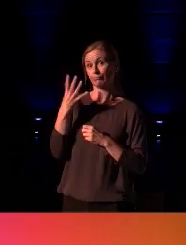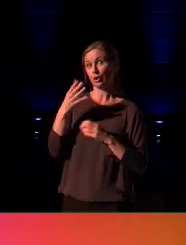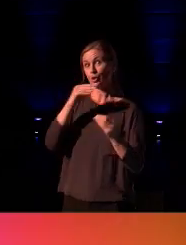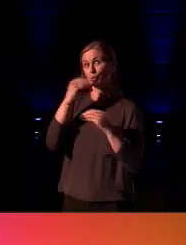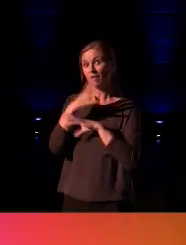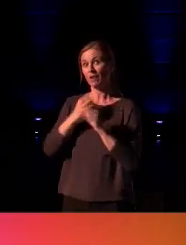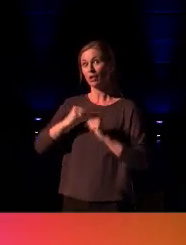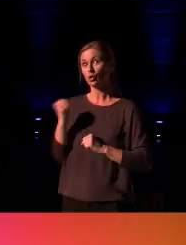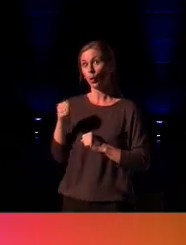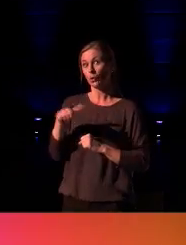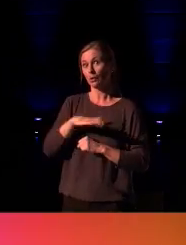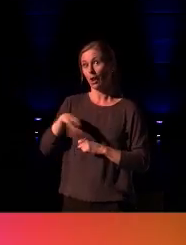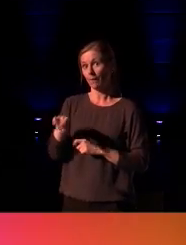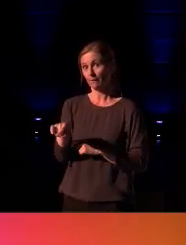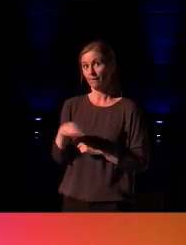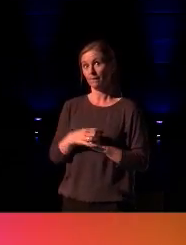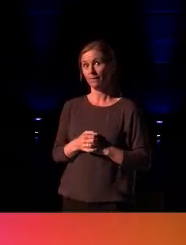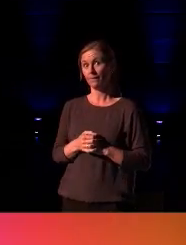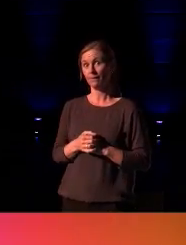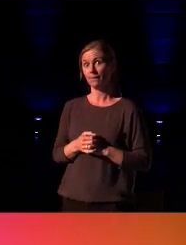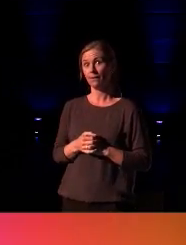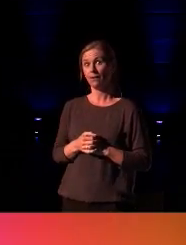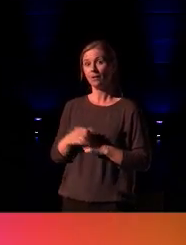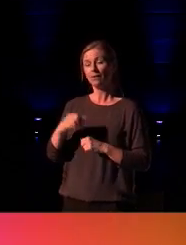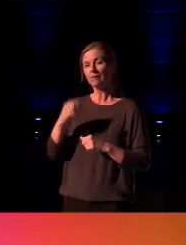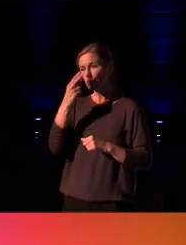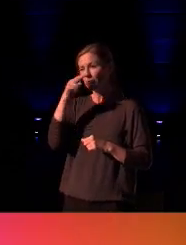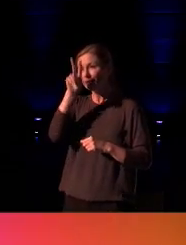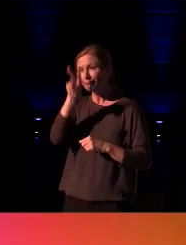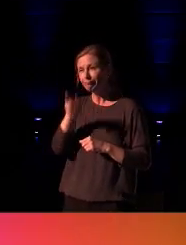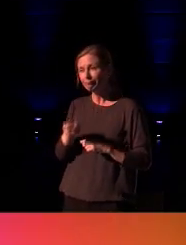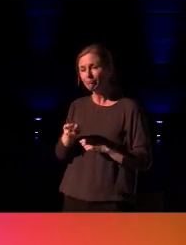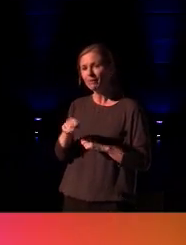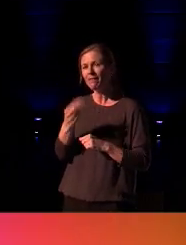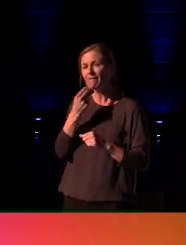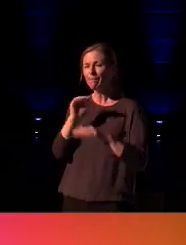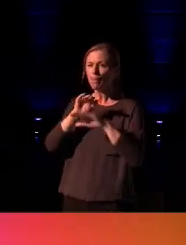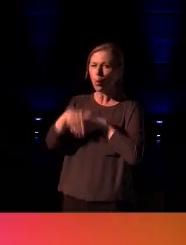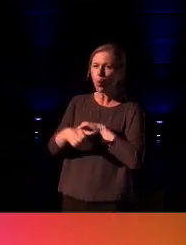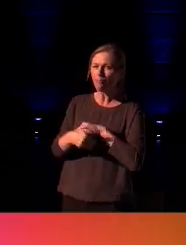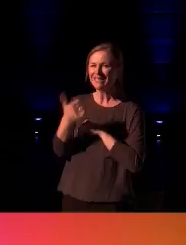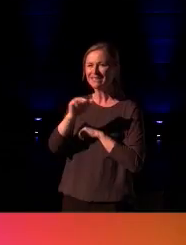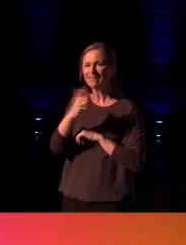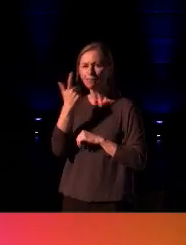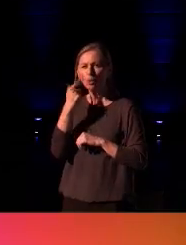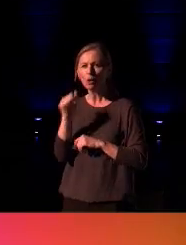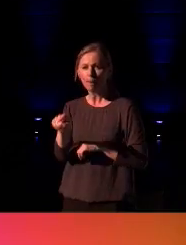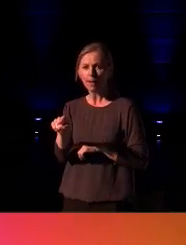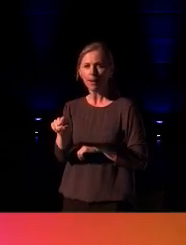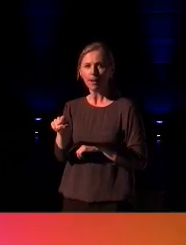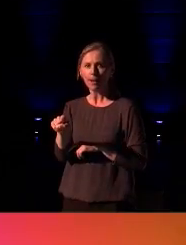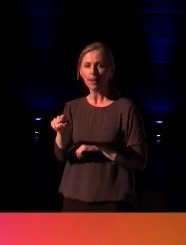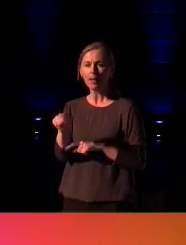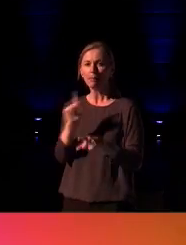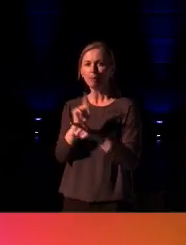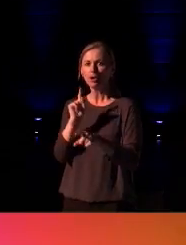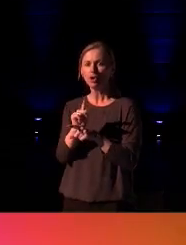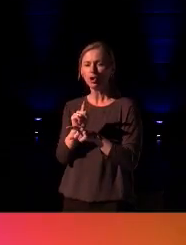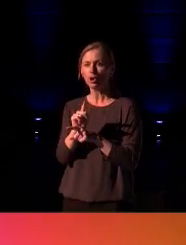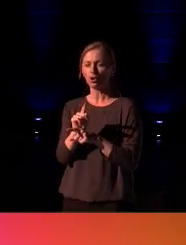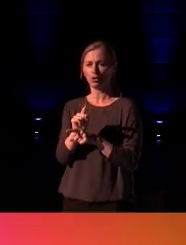fra Skottland, og hvis dere ser på de som da over 65 år, så ser dere at